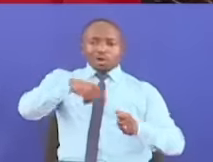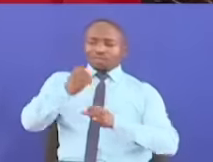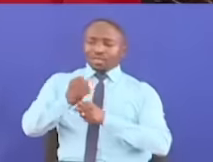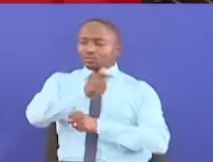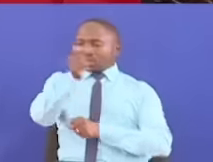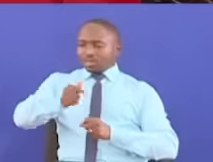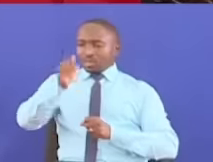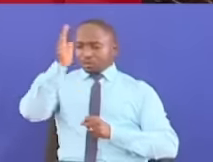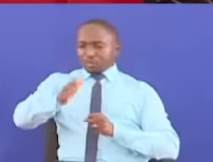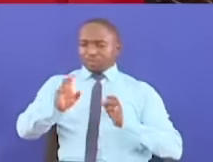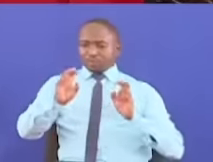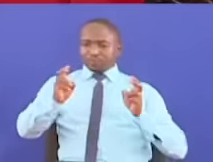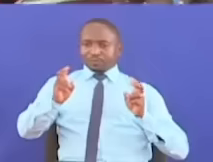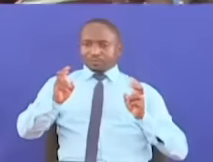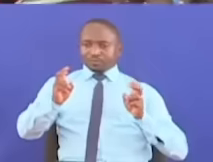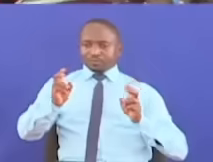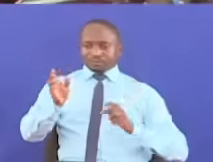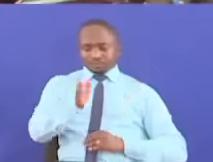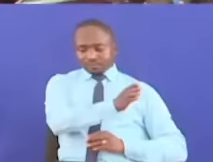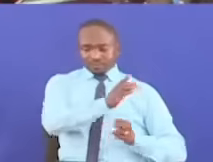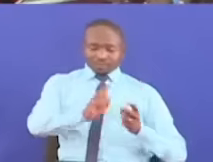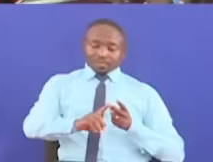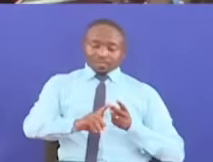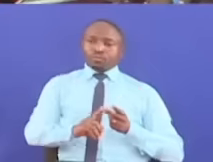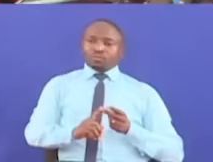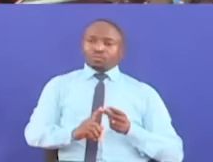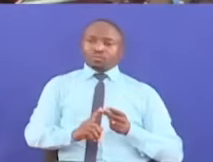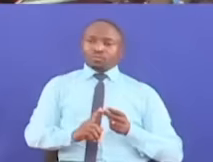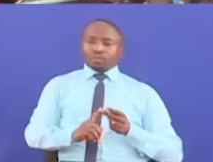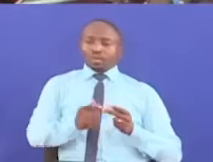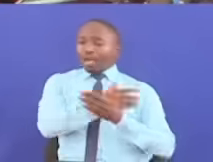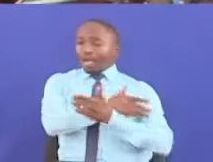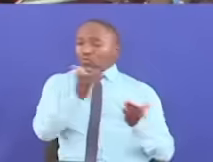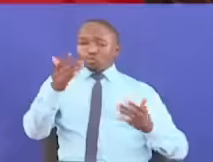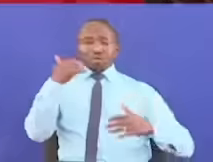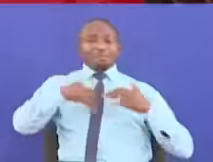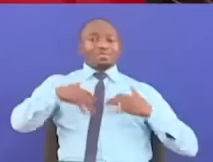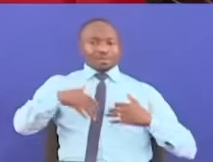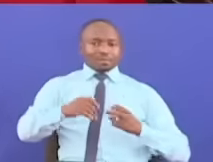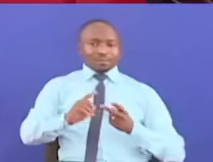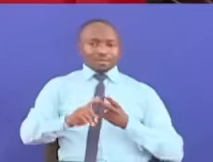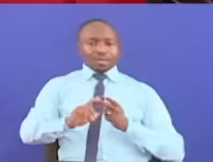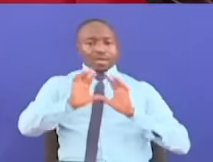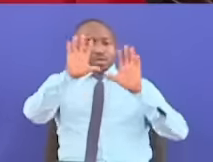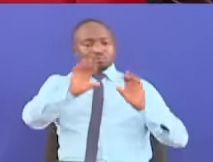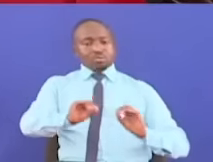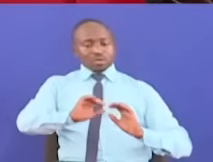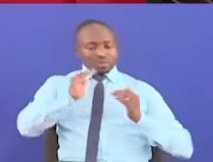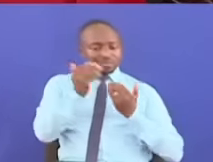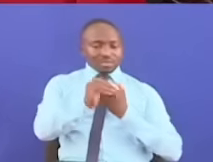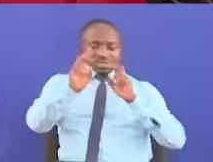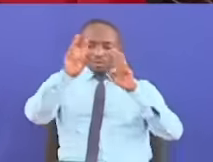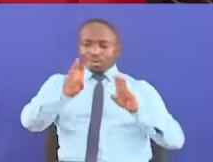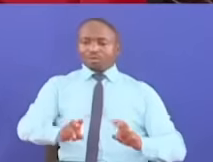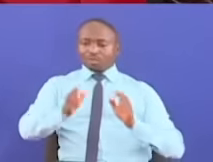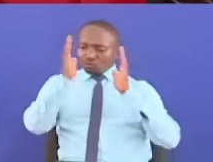Tanzania mwi wa kun kuuu MH eshima Spa Hakuna mash aka kW ripo Ya mhi biti na mku mku wa